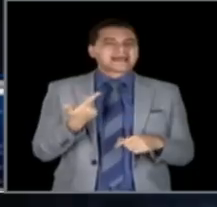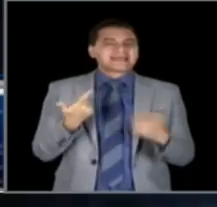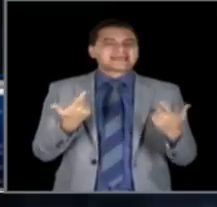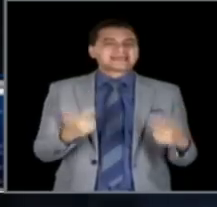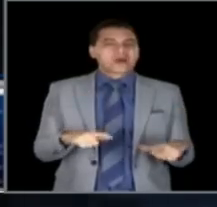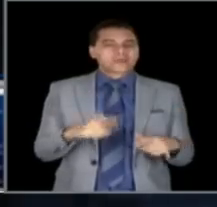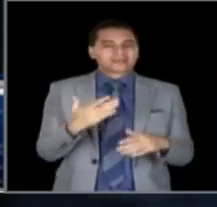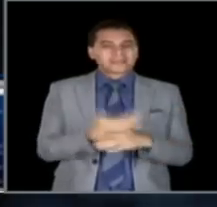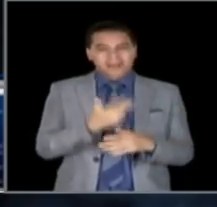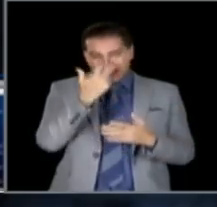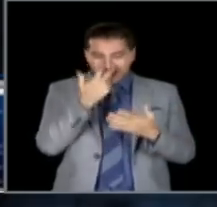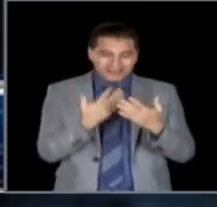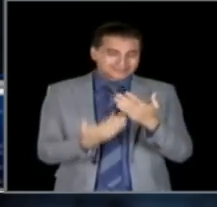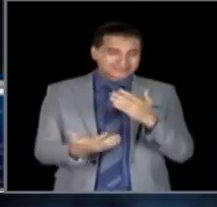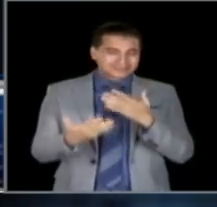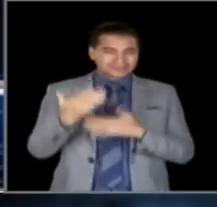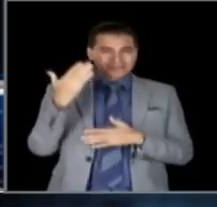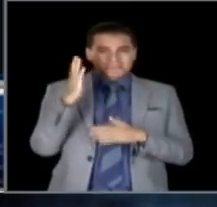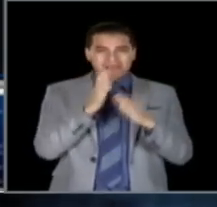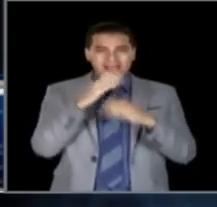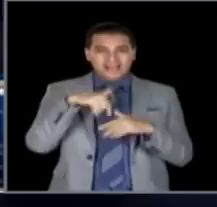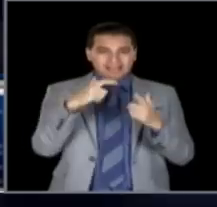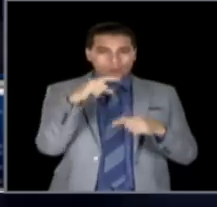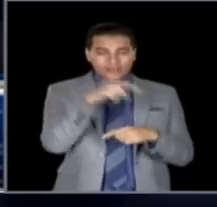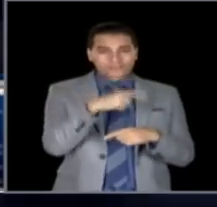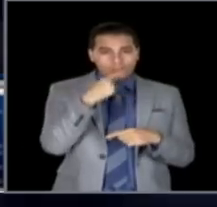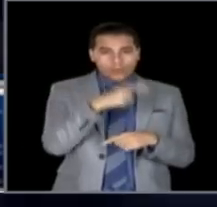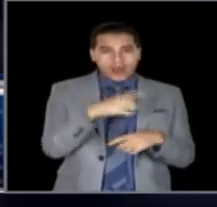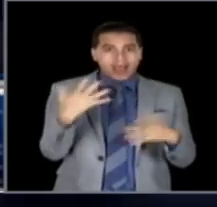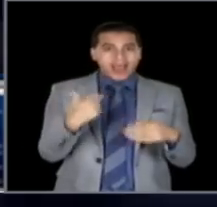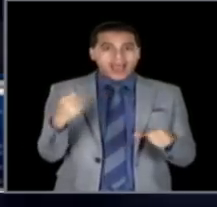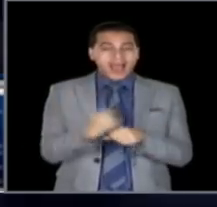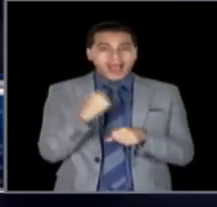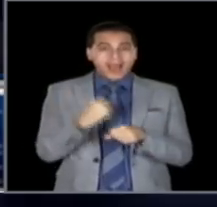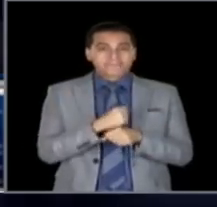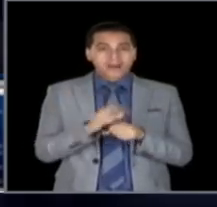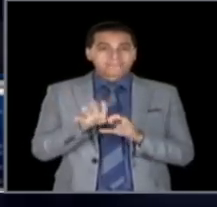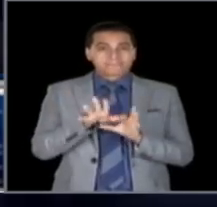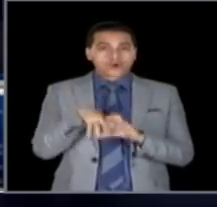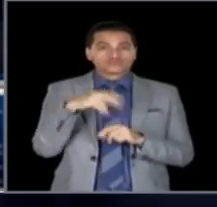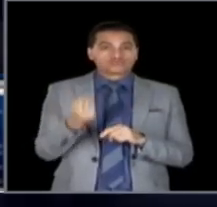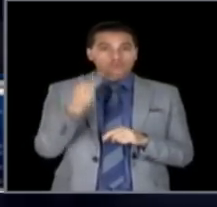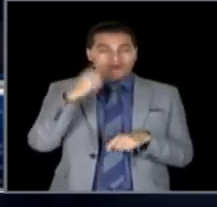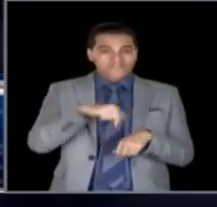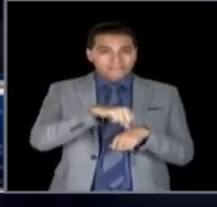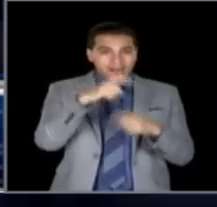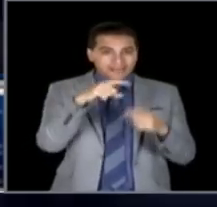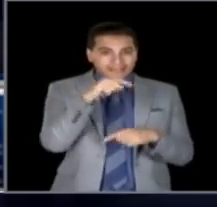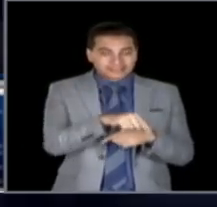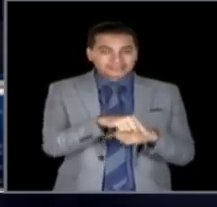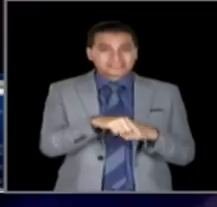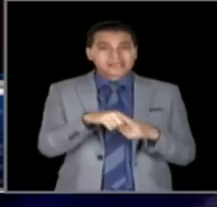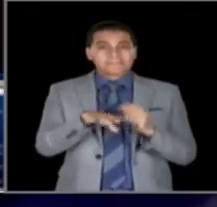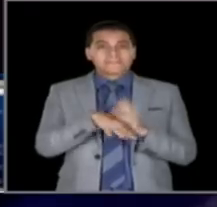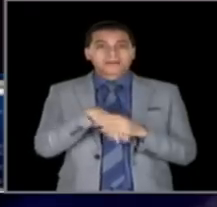لأن الأساطير في الدولة بتقول إن إنجاز أي مشروع في المدينة بيستغرق